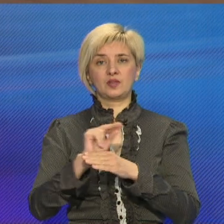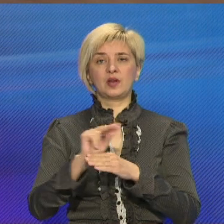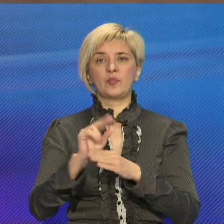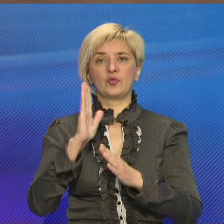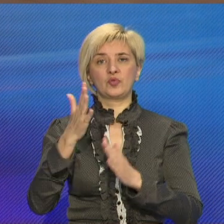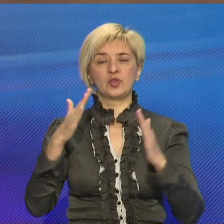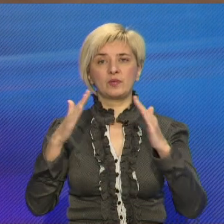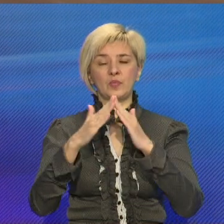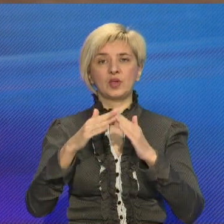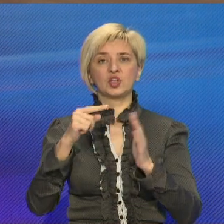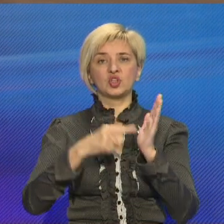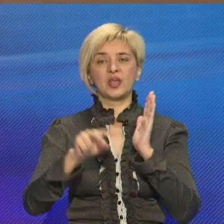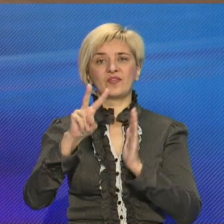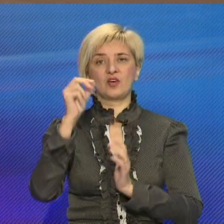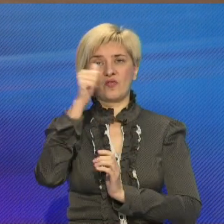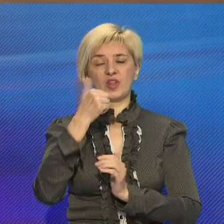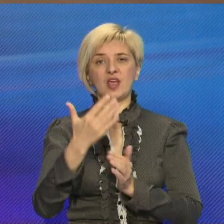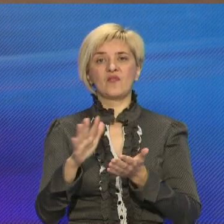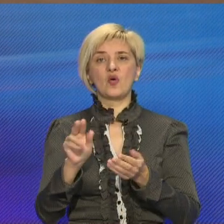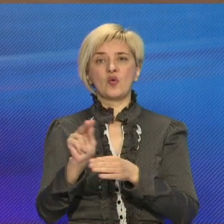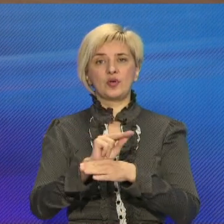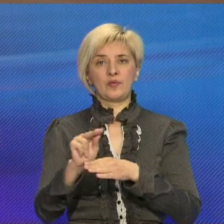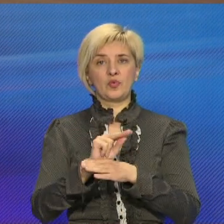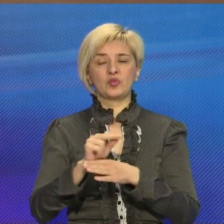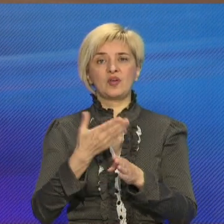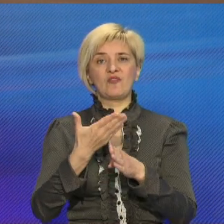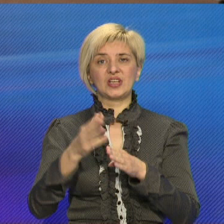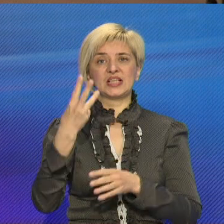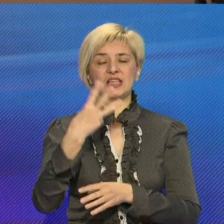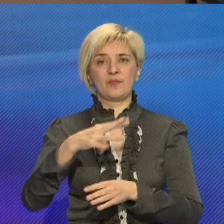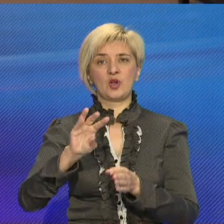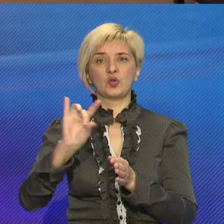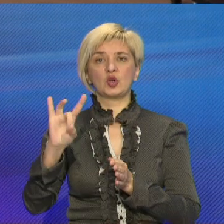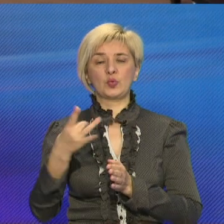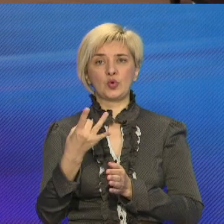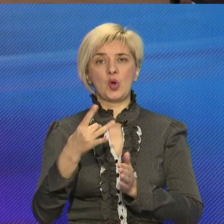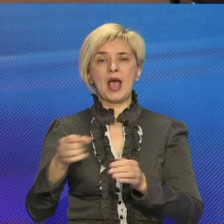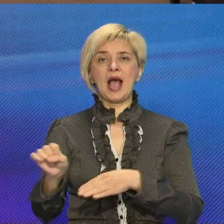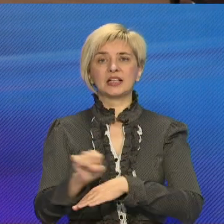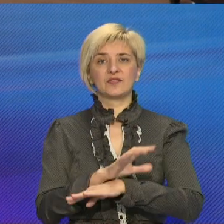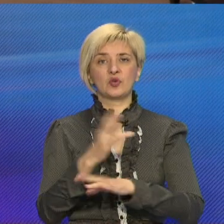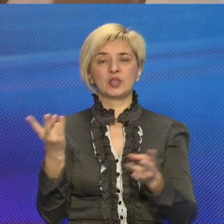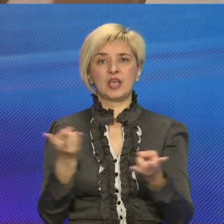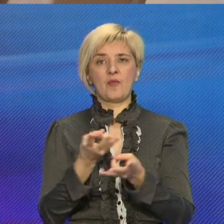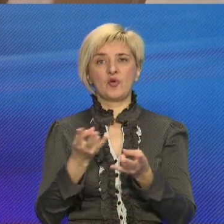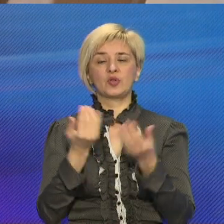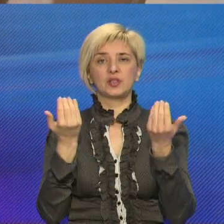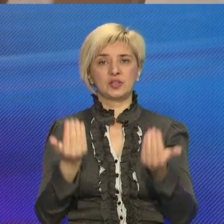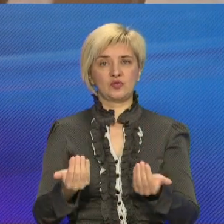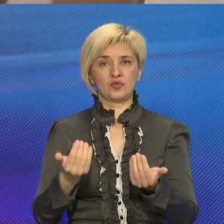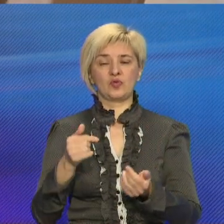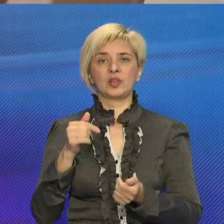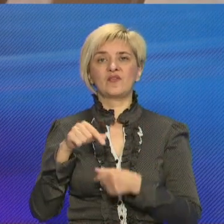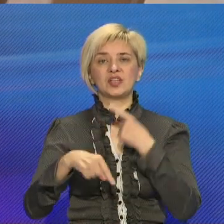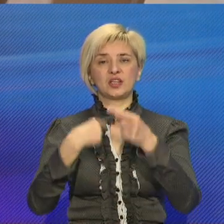года. На яго абнаўленне і частковае добраўпарадкаванне тэрыторыі выдзелена 3 мільёны рублёў. Асвоіць іх неабходна сёлета. У наступным годзе